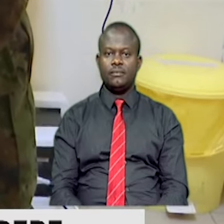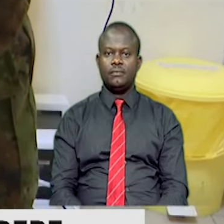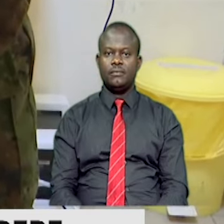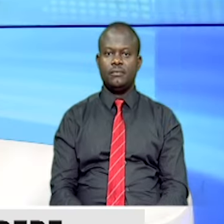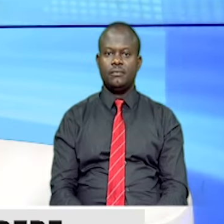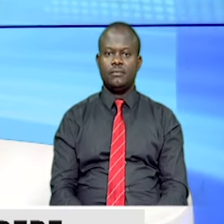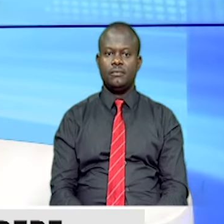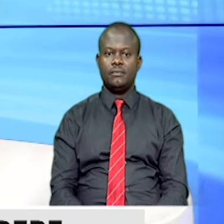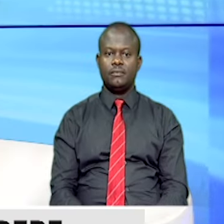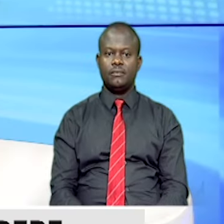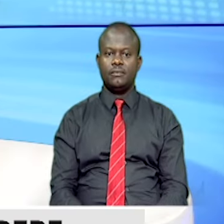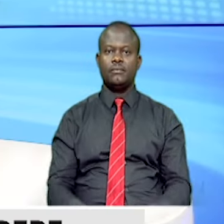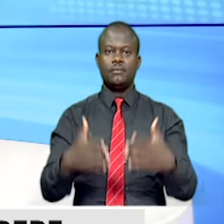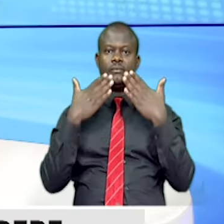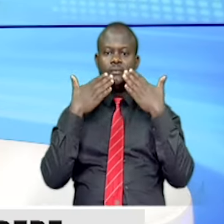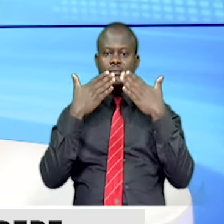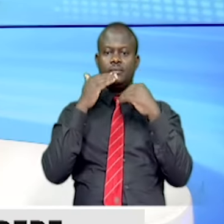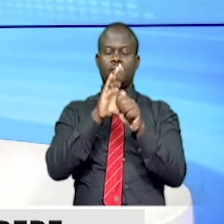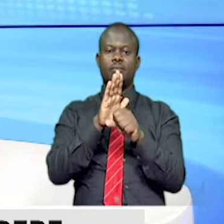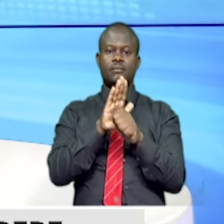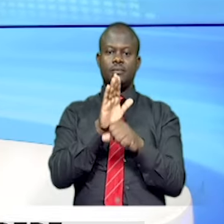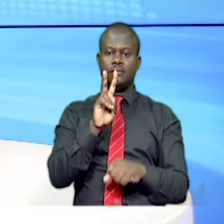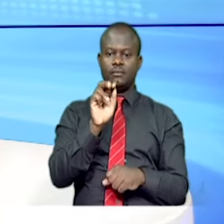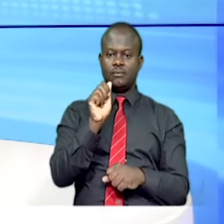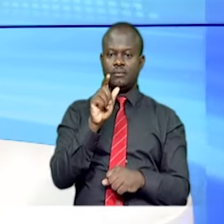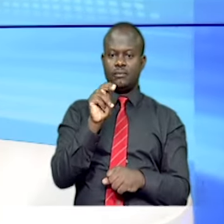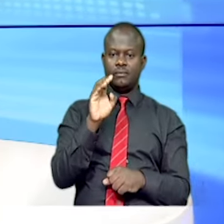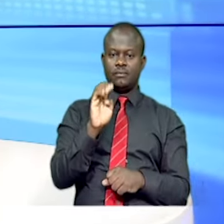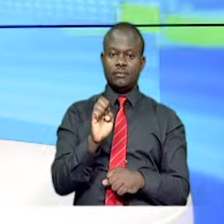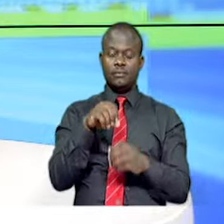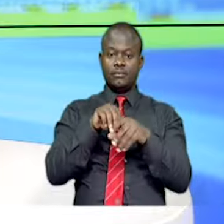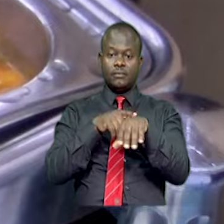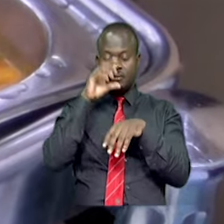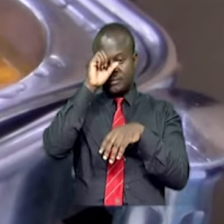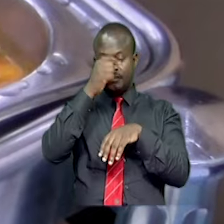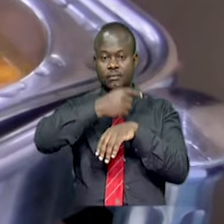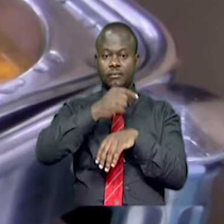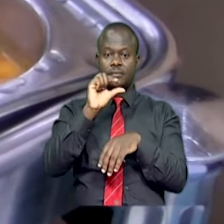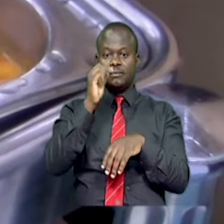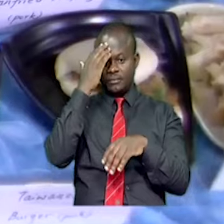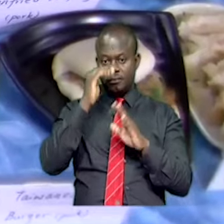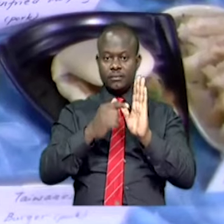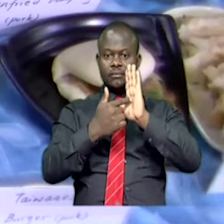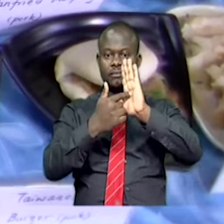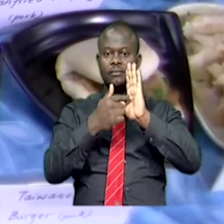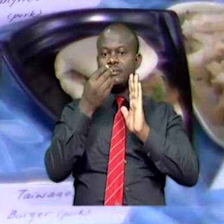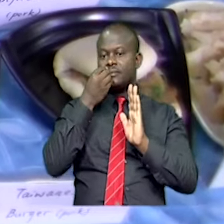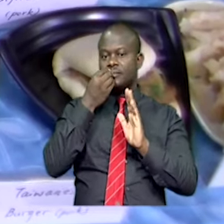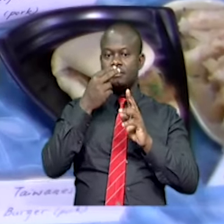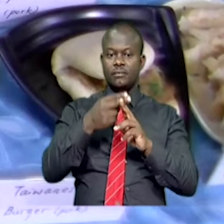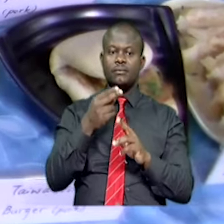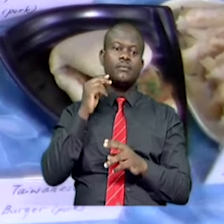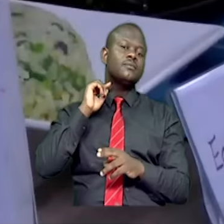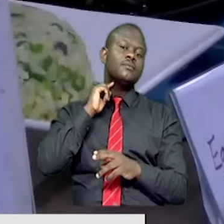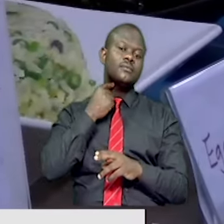Nyagatare. Urakoze cyane Valens Niyonkuru. Naho mu gihe habura iminsi mike ngo iserukira muco ry'ibiryo ryiswe